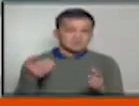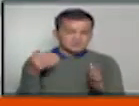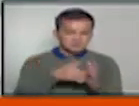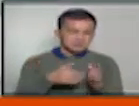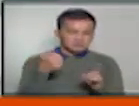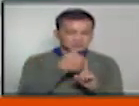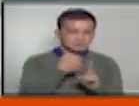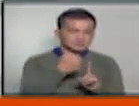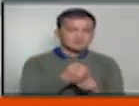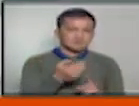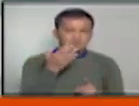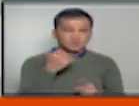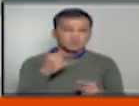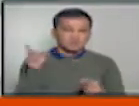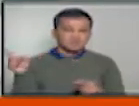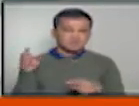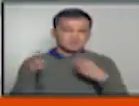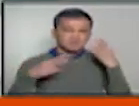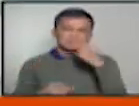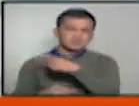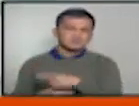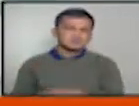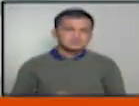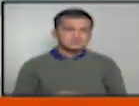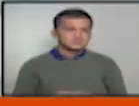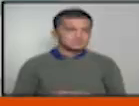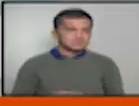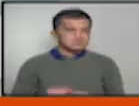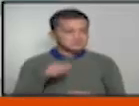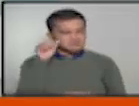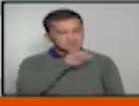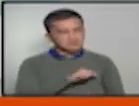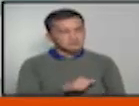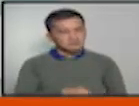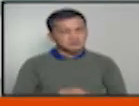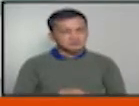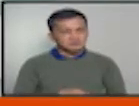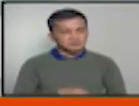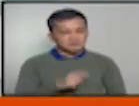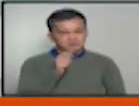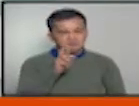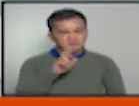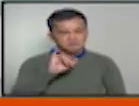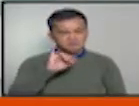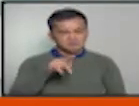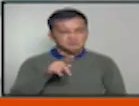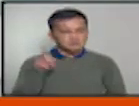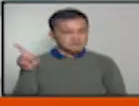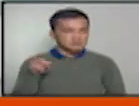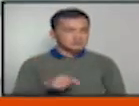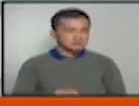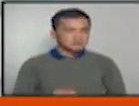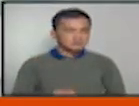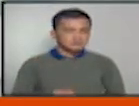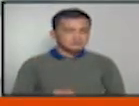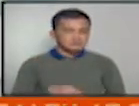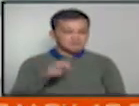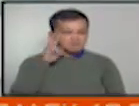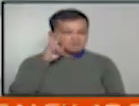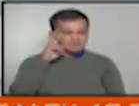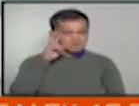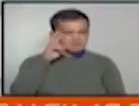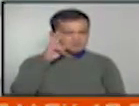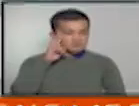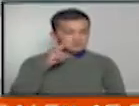naman eh. Kaya nga po, bakit po siya nagwala? Ano pong reason daw niya? Eh, lasing po, sir. Talagang trip niyan. Ganyan po talaga yung si Victor.